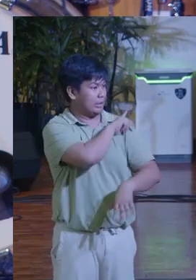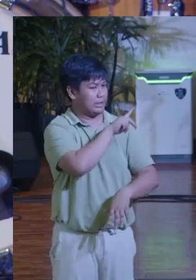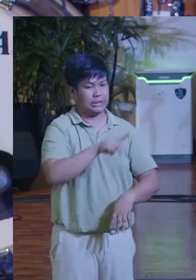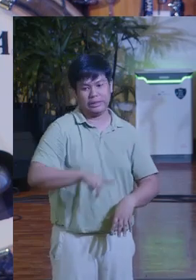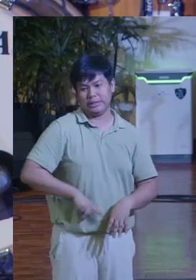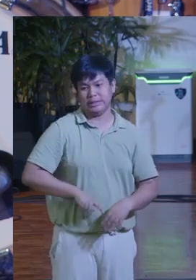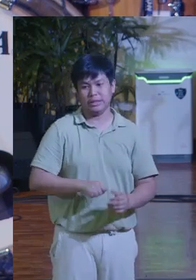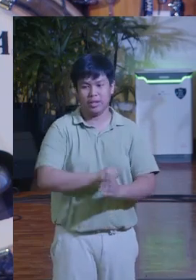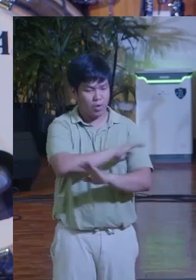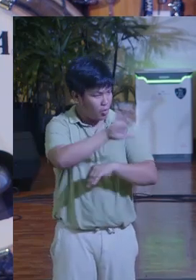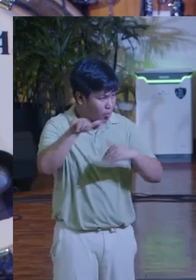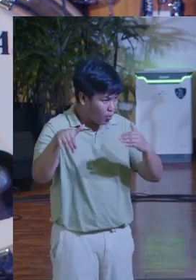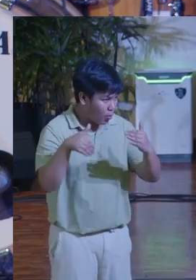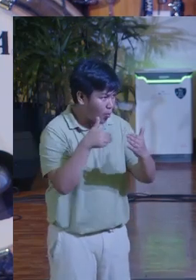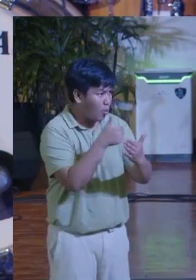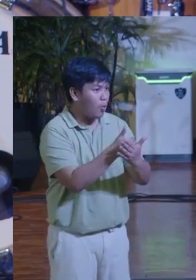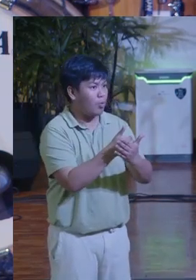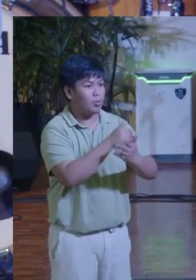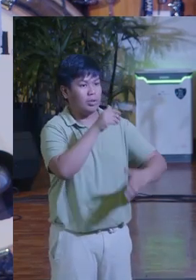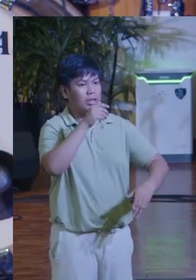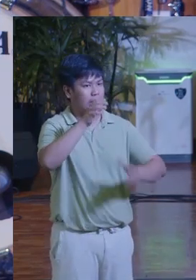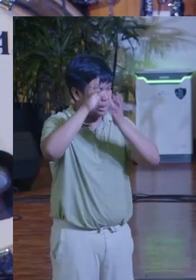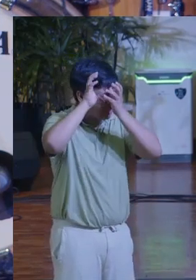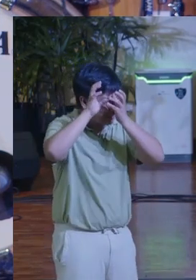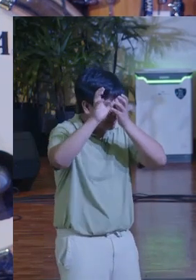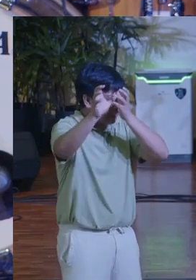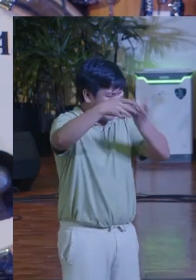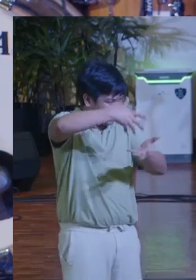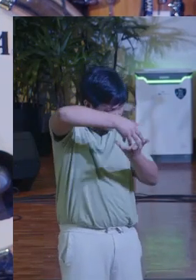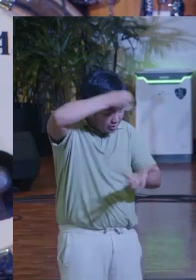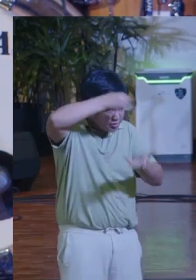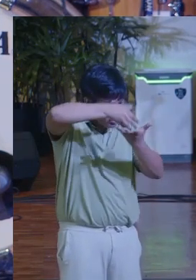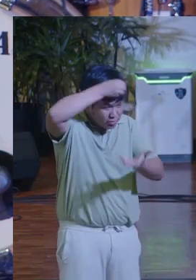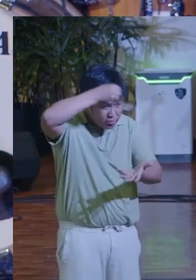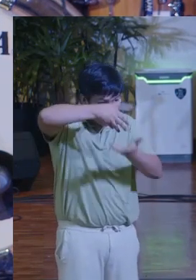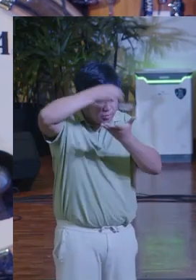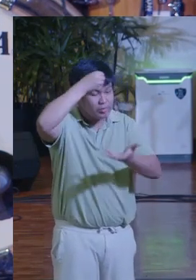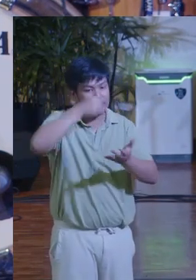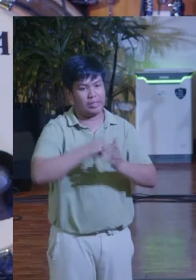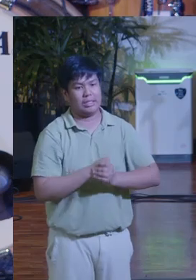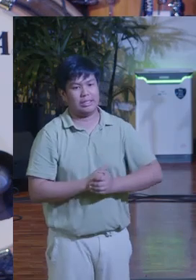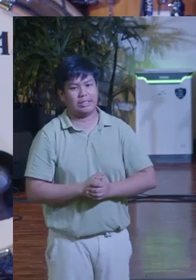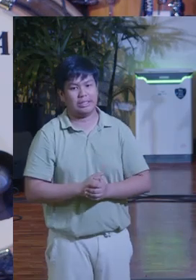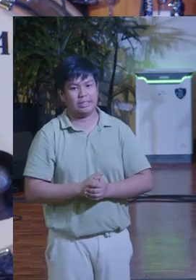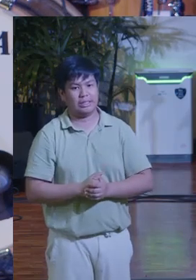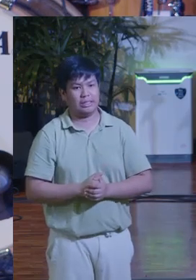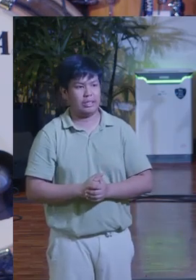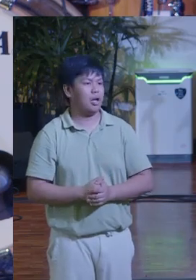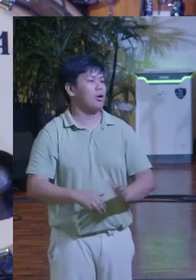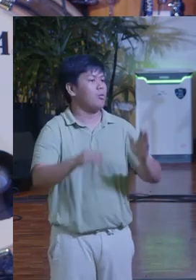ng lahat ng kaalaman ng mga taga-Ehipto. And he became powerful in speech.